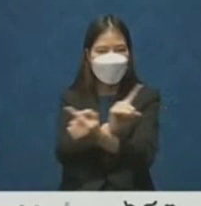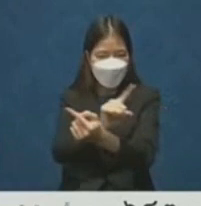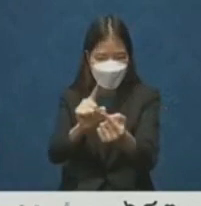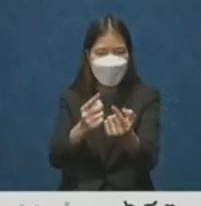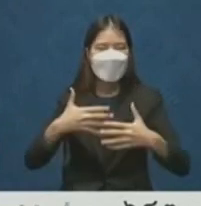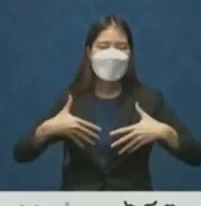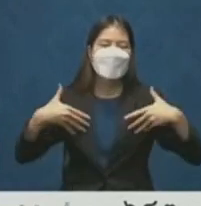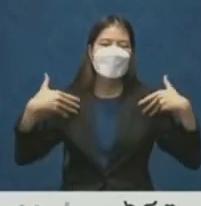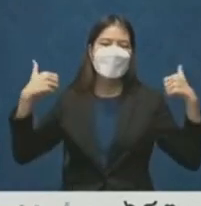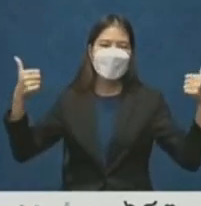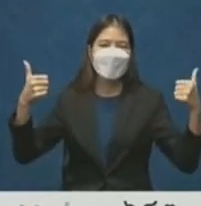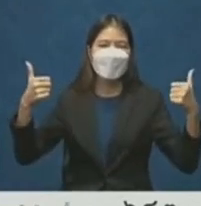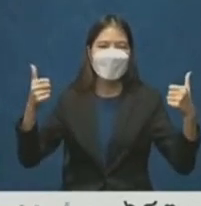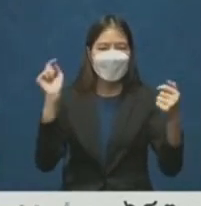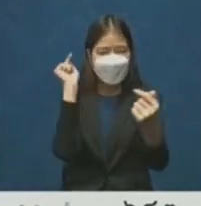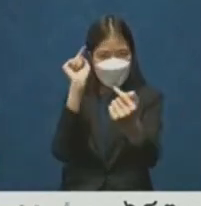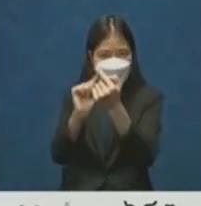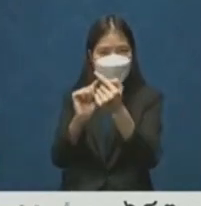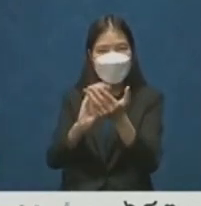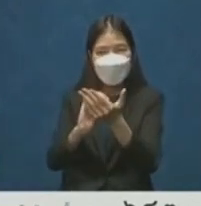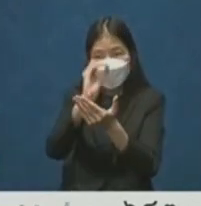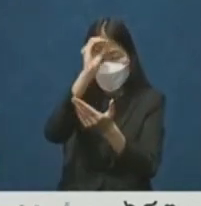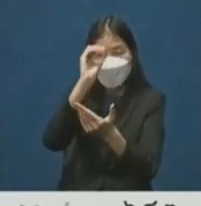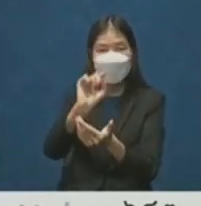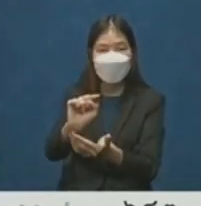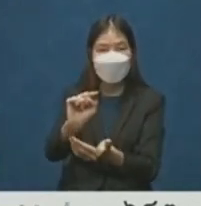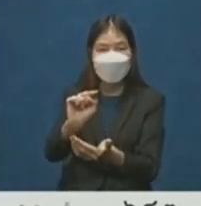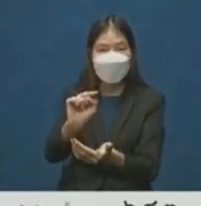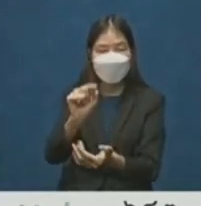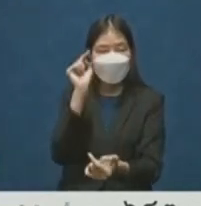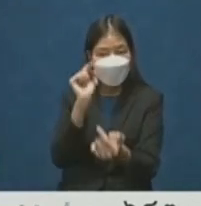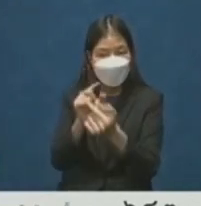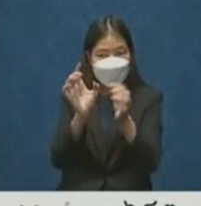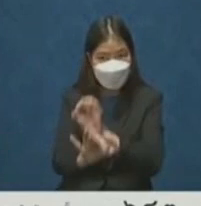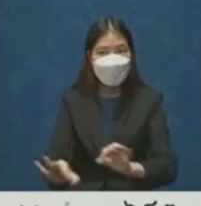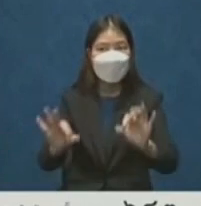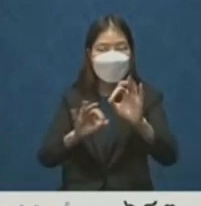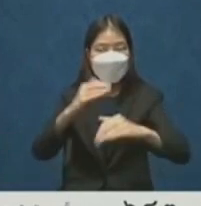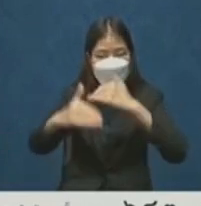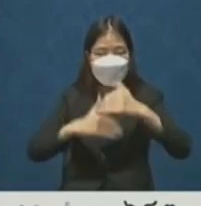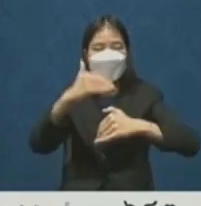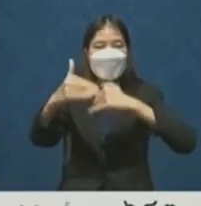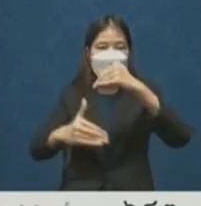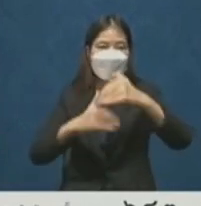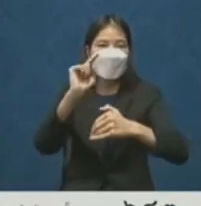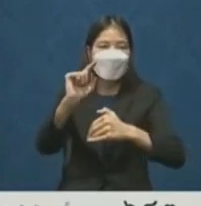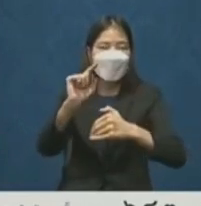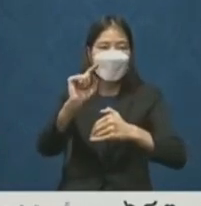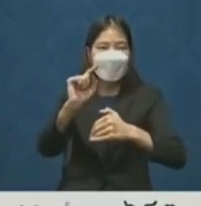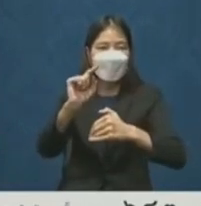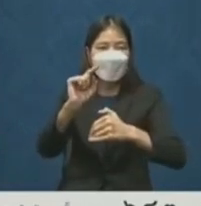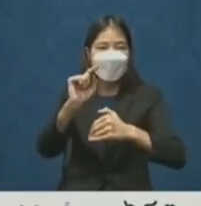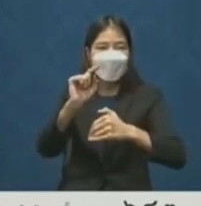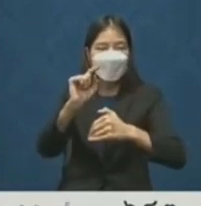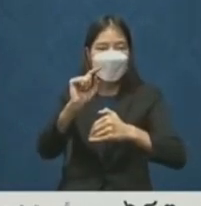ถอยู่ร่วมกับผู้อื่นได้อย่างมีความสุขก็หมายความว่าจุดมุ่งหมายการจัดการศึกษาเนี่ยจะมุ่งเน้นที่เรื่องของการพัฒนาในส่ว